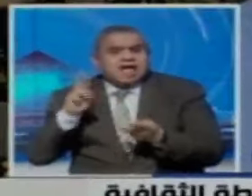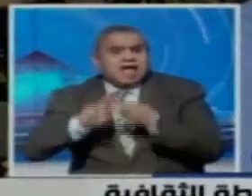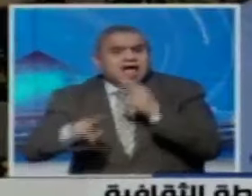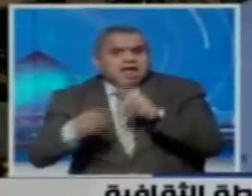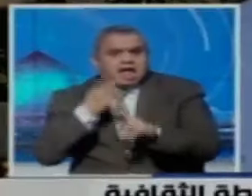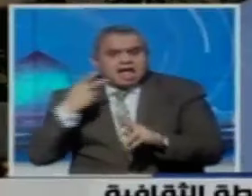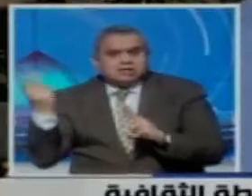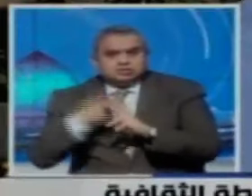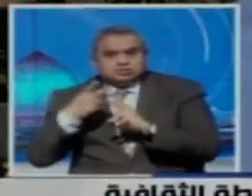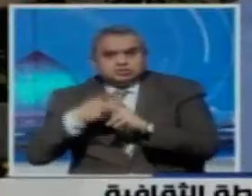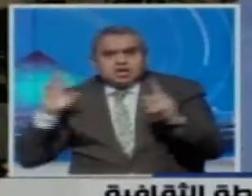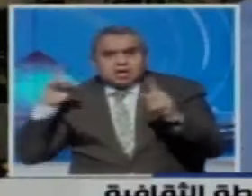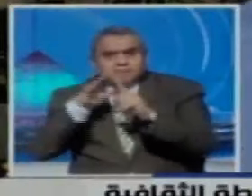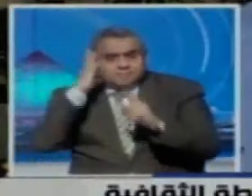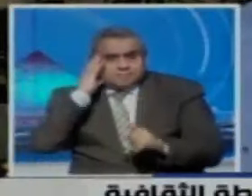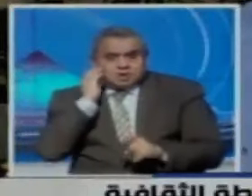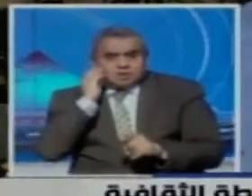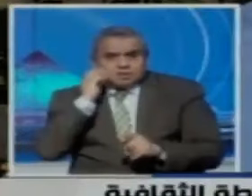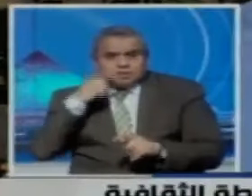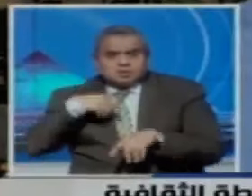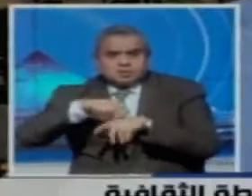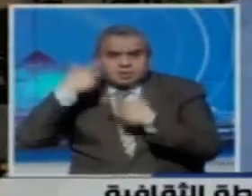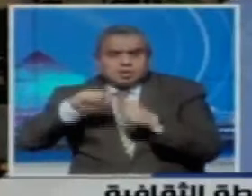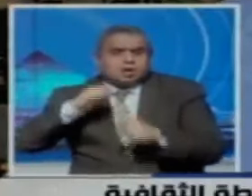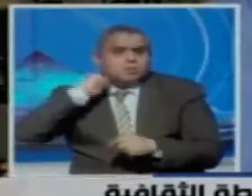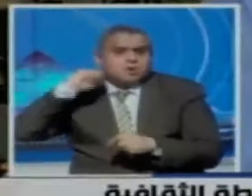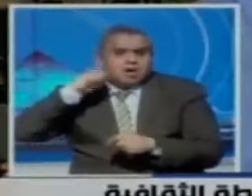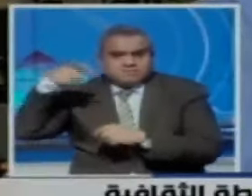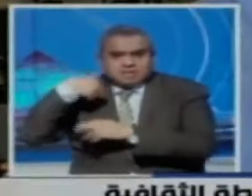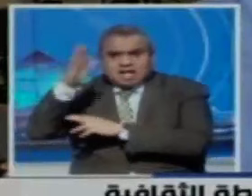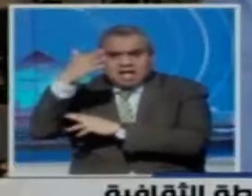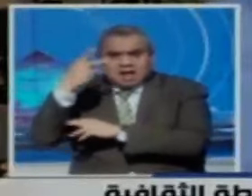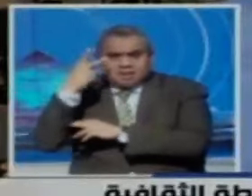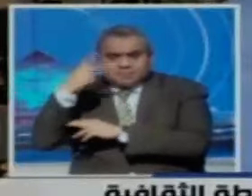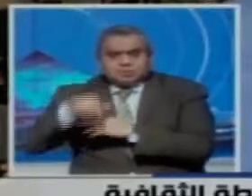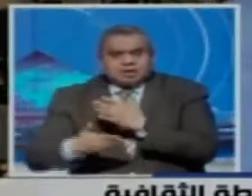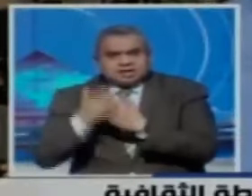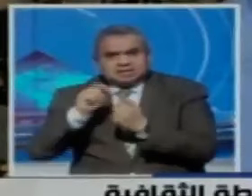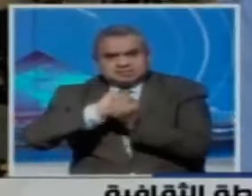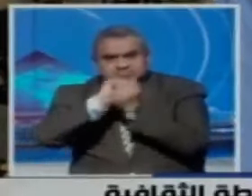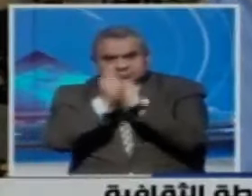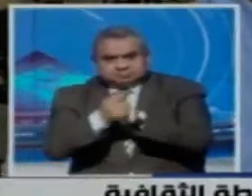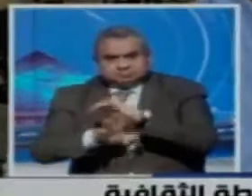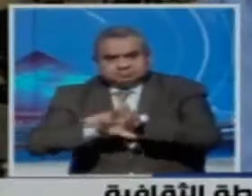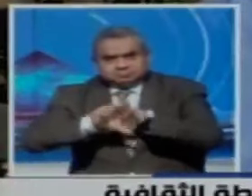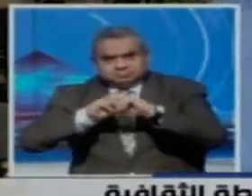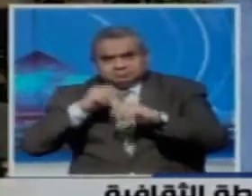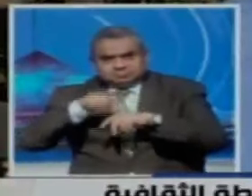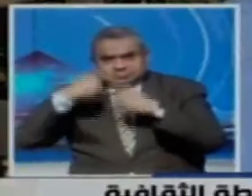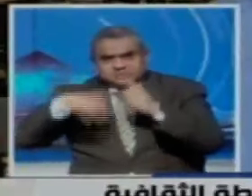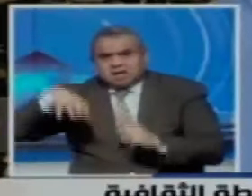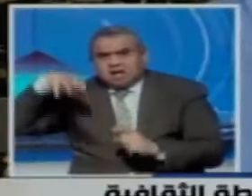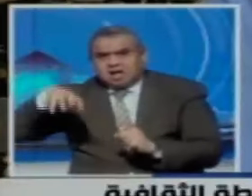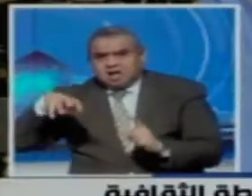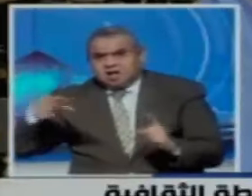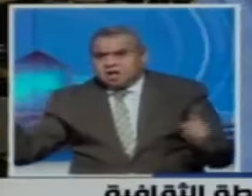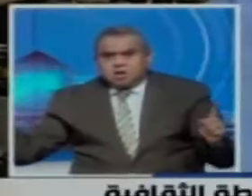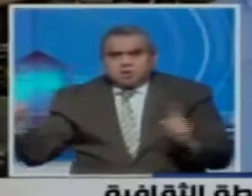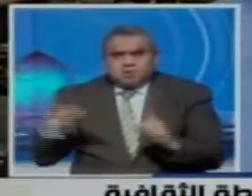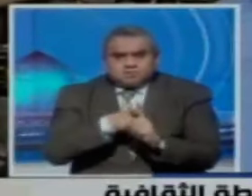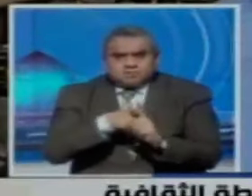يبقى لاقي كل الخدمات بتاعته. مدينة العالمين الجديدة في تطورات كبيرة حصلت في الطريق كله، من أول القاهرة وانت جاي أو من أي مدينة وانت